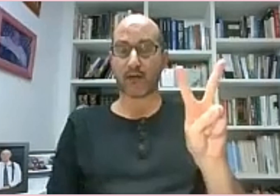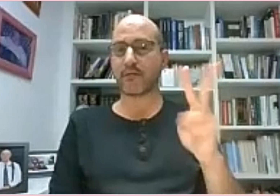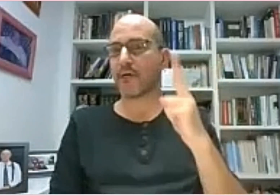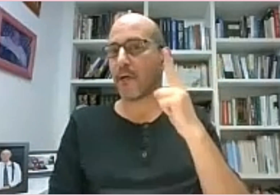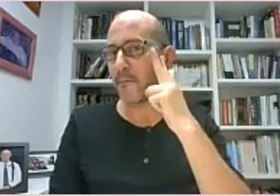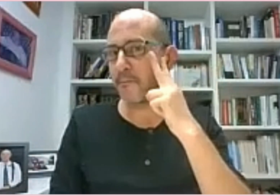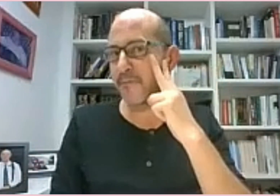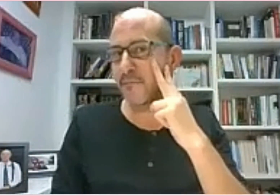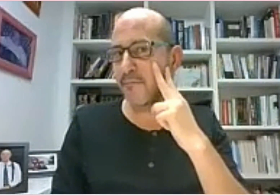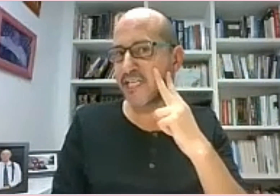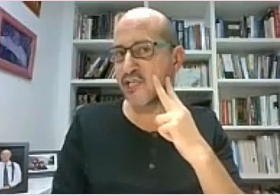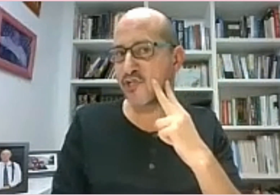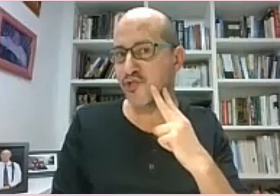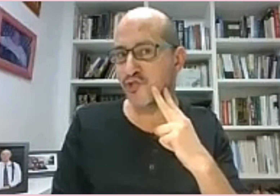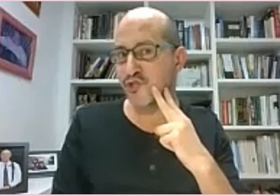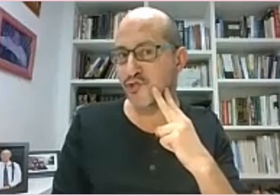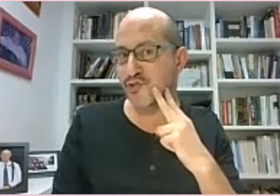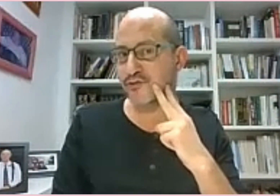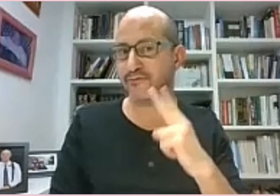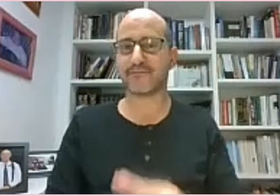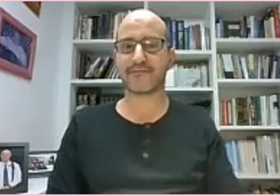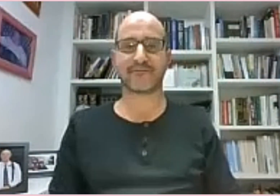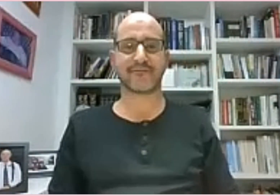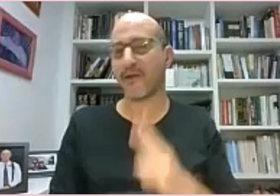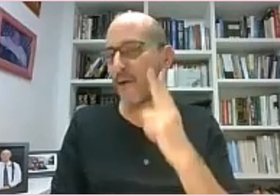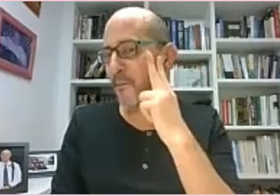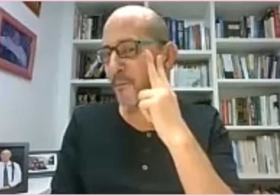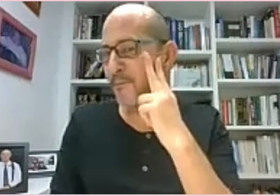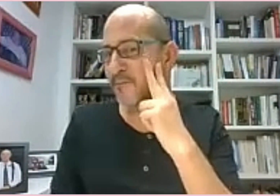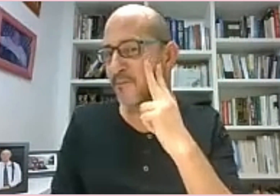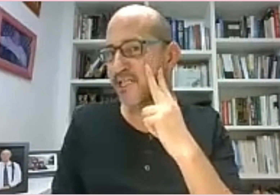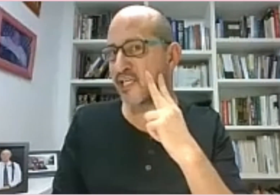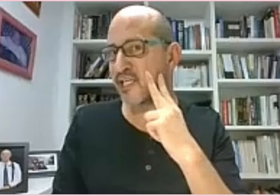תבנית שתיים פתוחה. מתבייש.